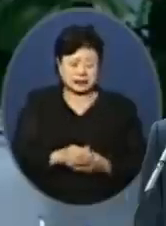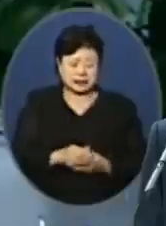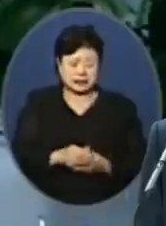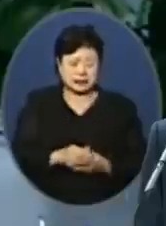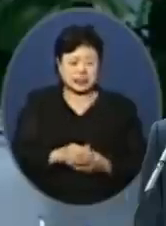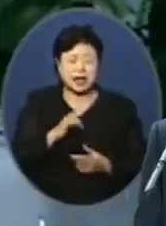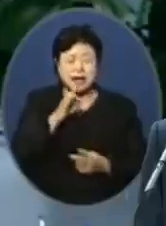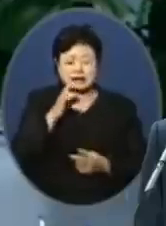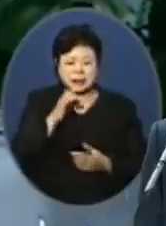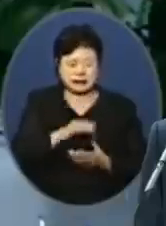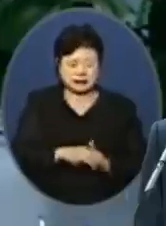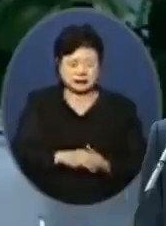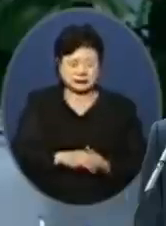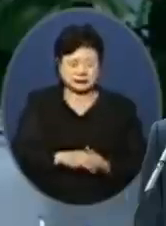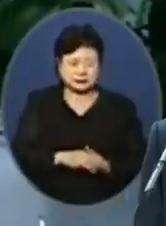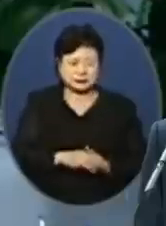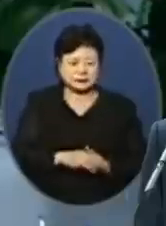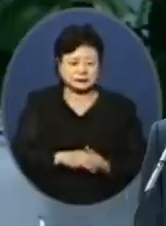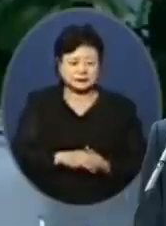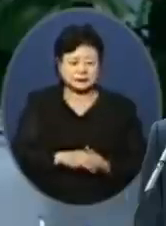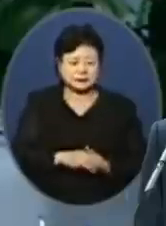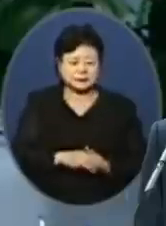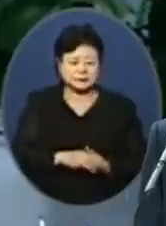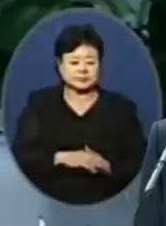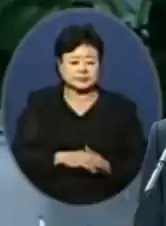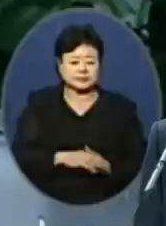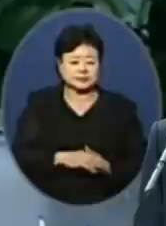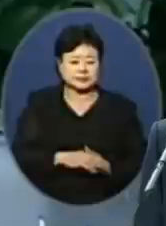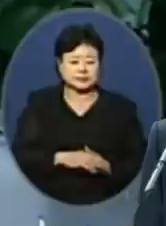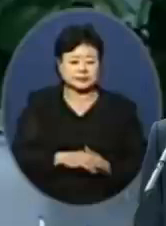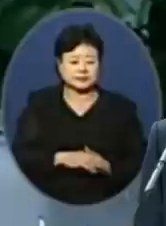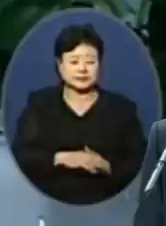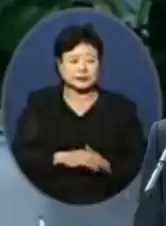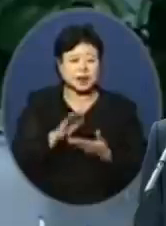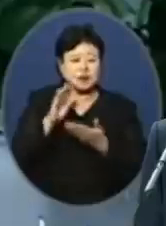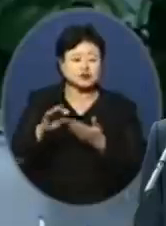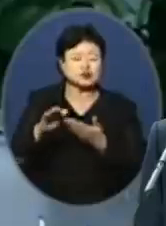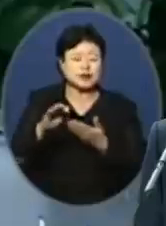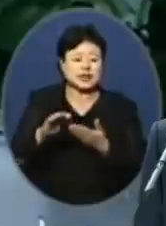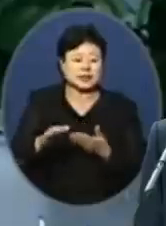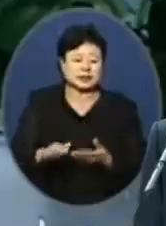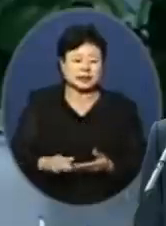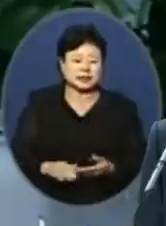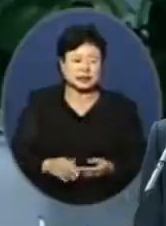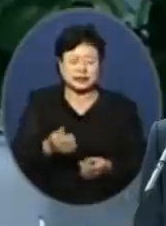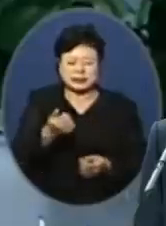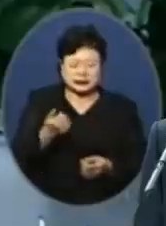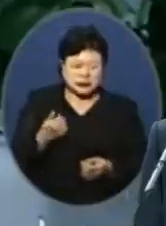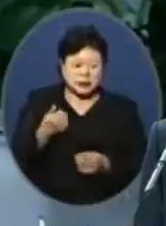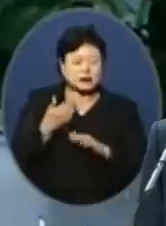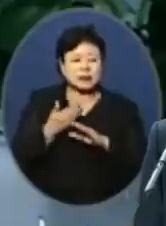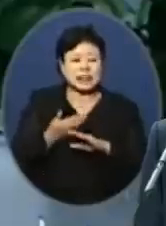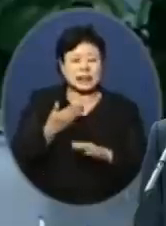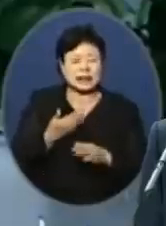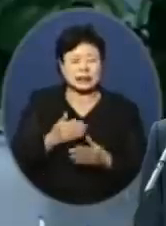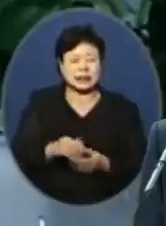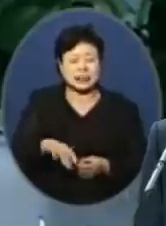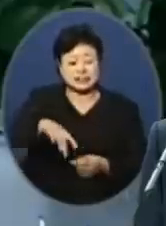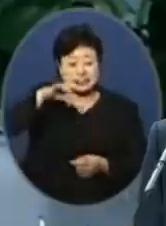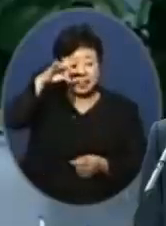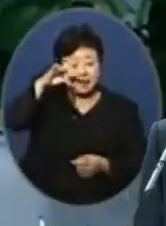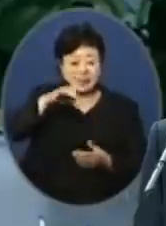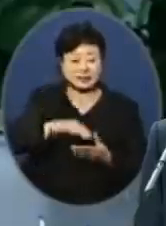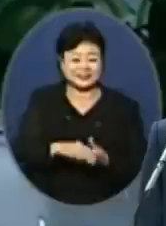우리 후반기 인생은 전반기 인생과 다르거든요. 전반기